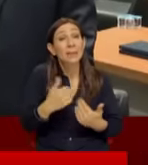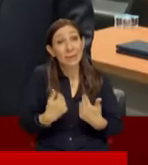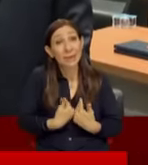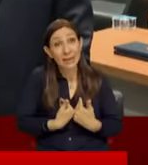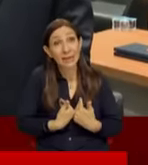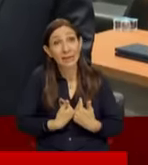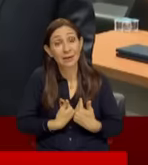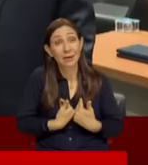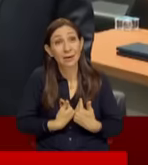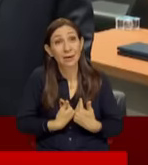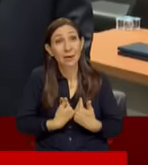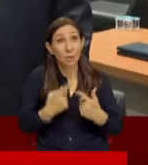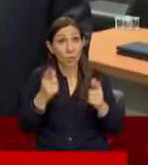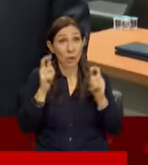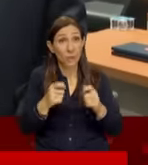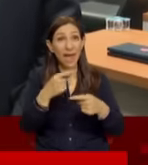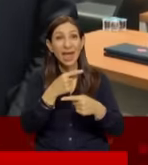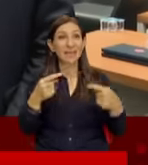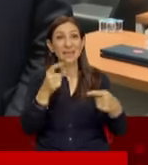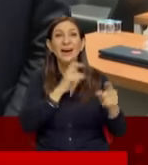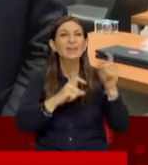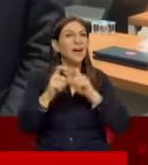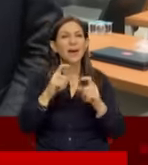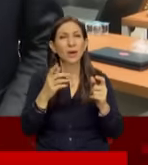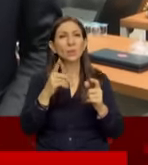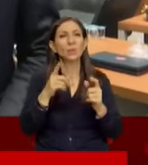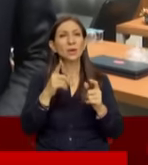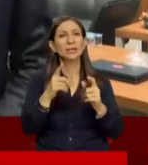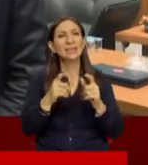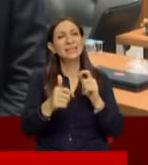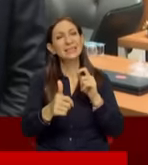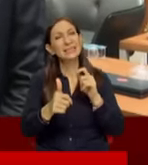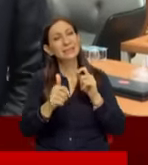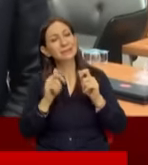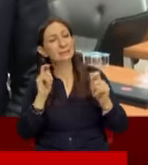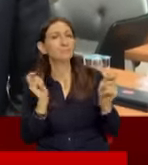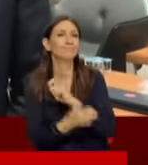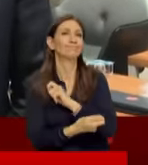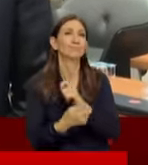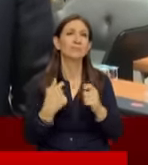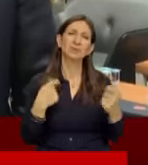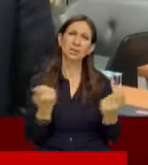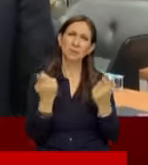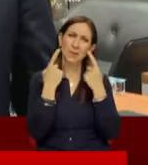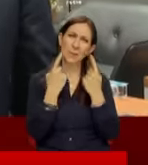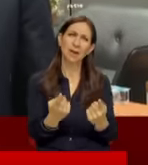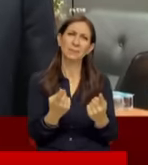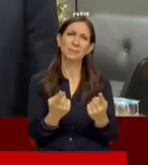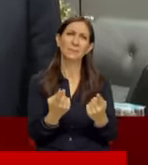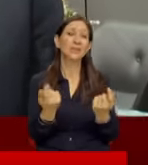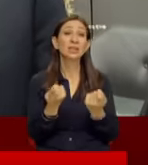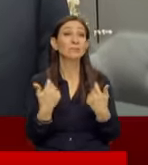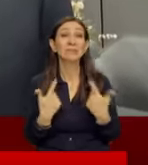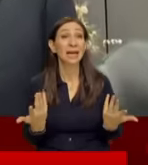ki bu yapılan eksiklik, hatalar, bunlardan geri dönüş olsun. Ve işimize bakalım. İşimiz ne